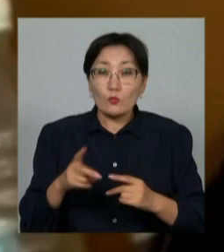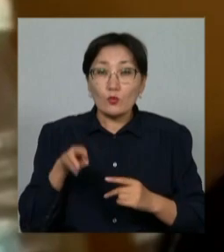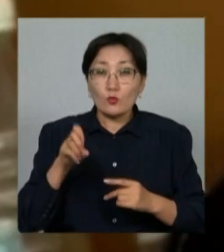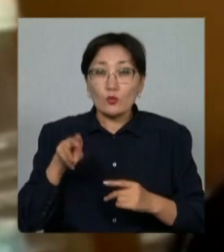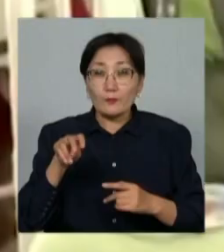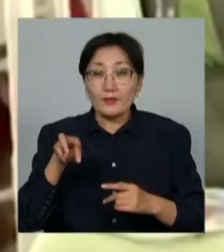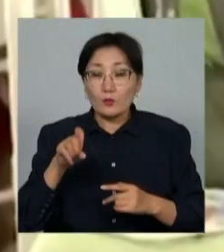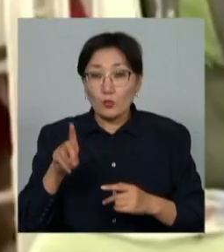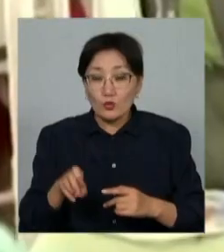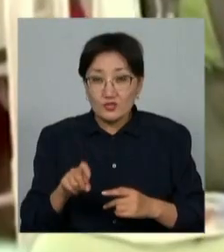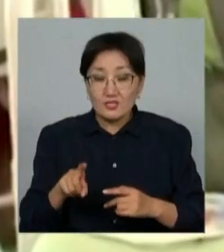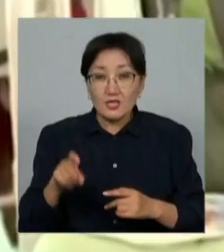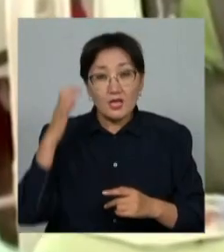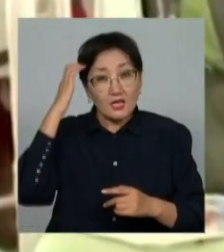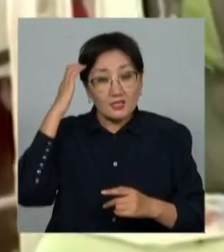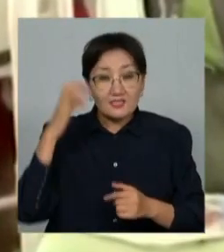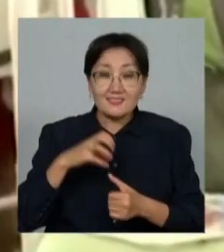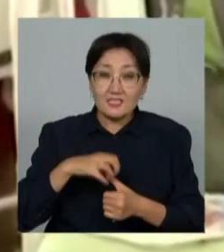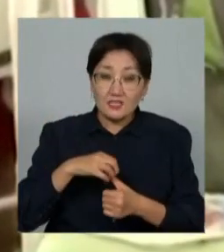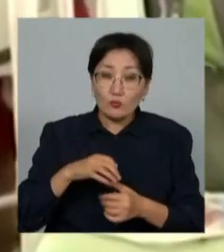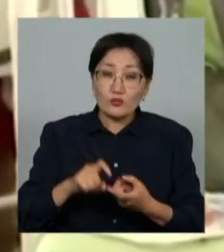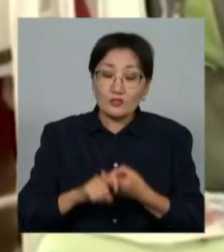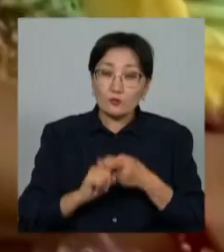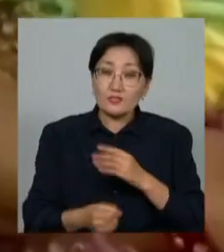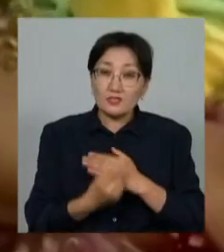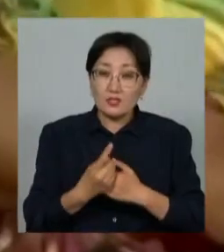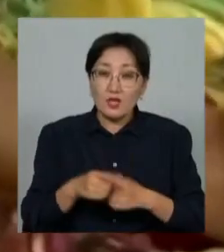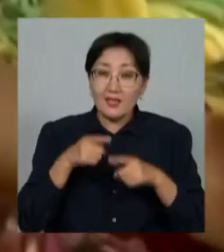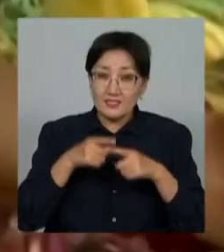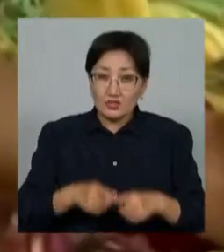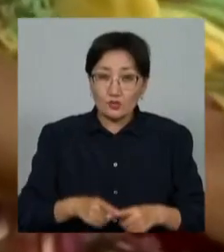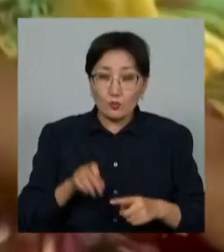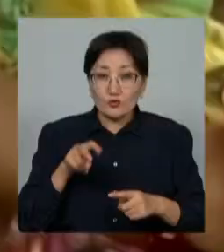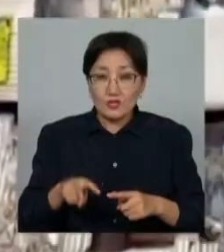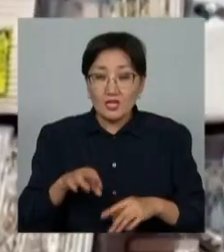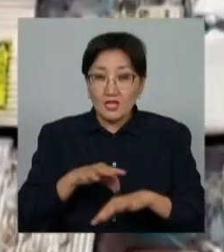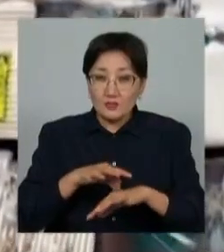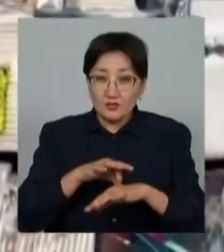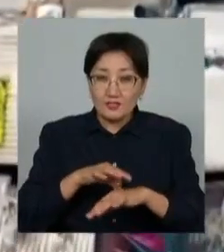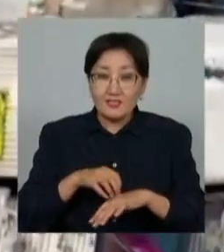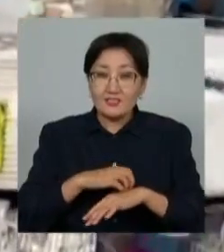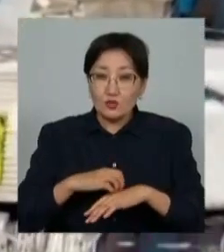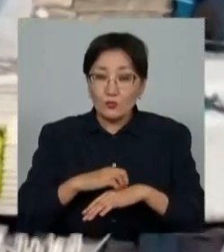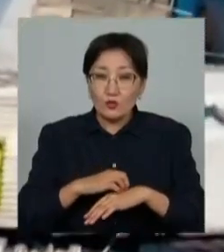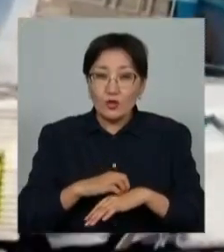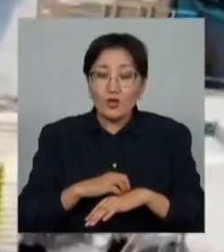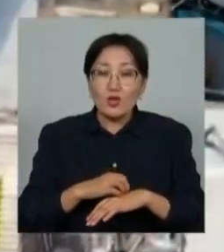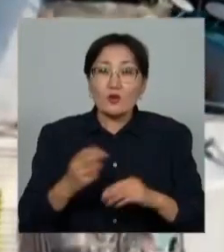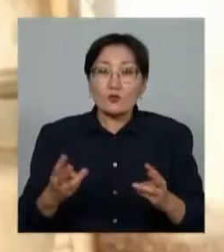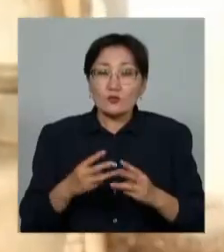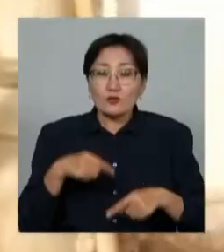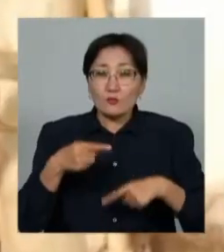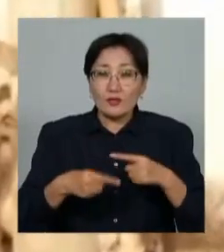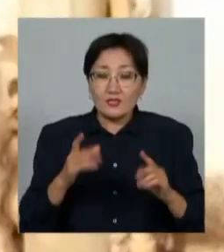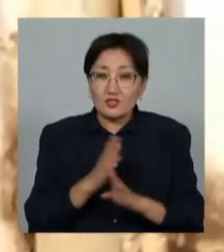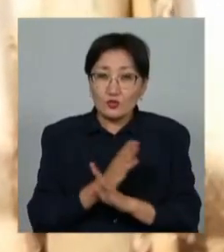мукормикоз немесе қаразең саңырауқұлақ инфекциясын тудыратын асқыну. Ол теріге жара немесе күйік арқылы, сондай ақ